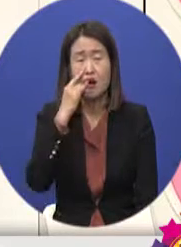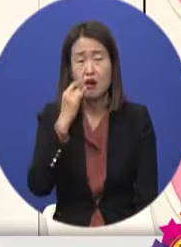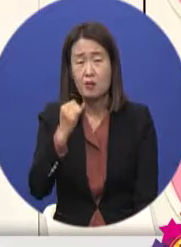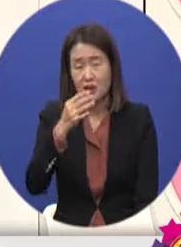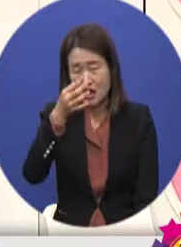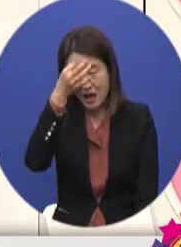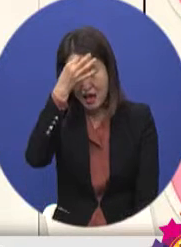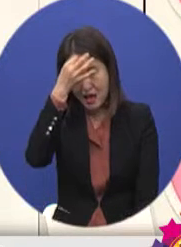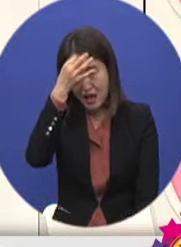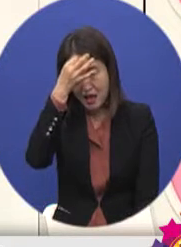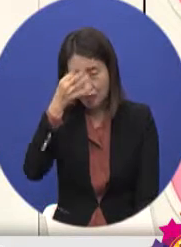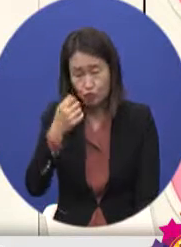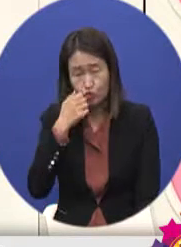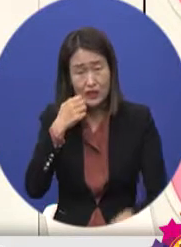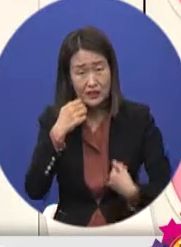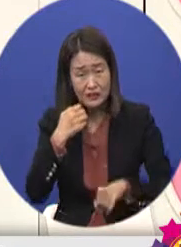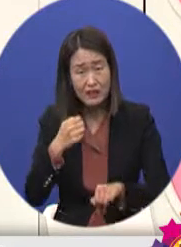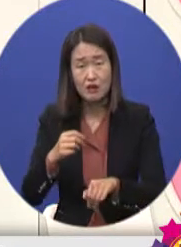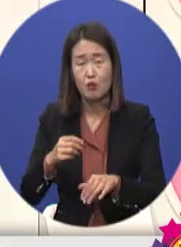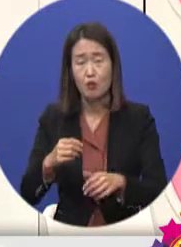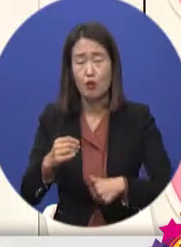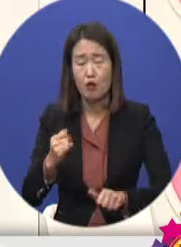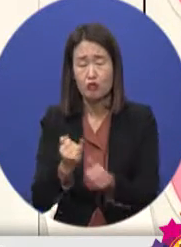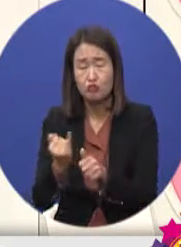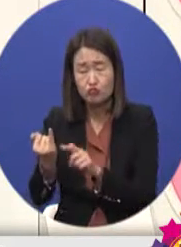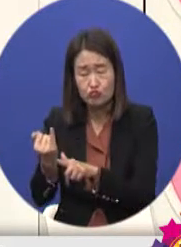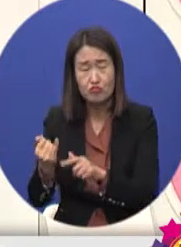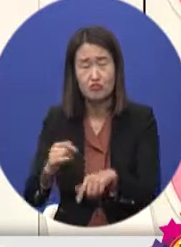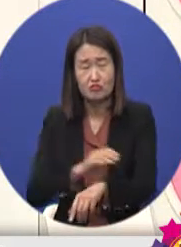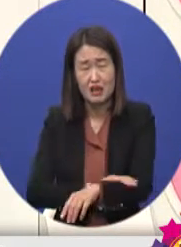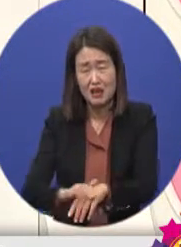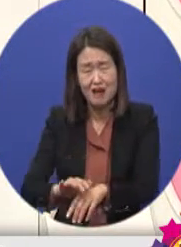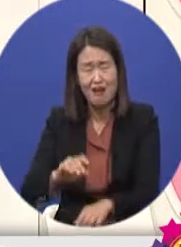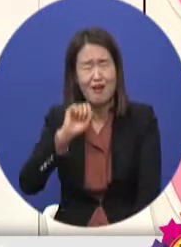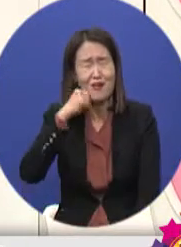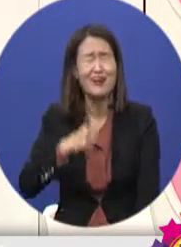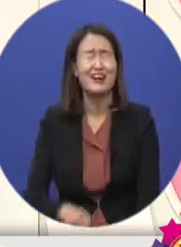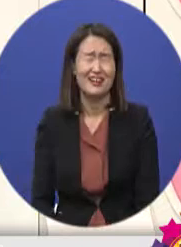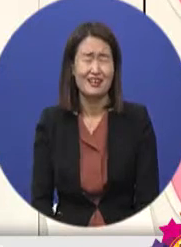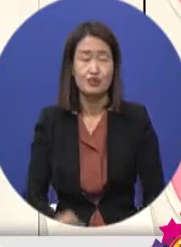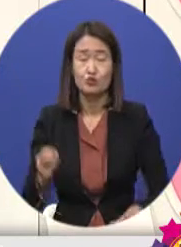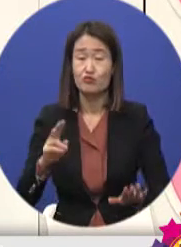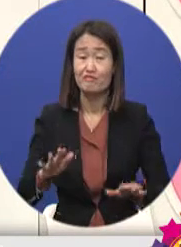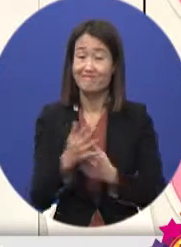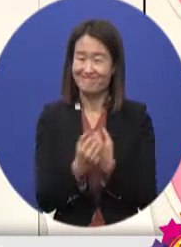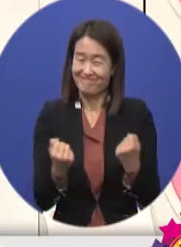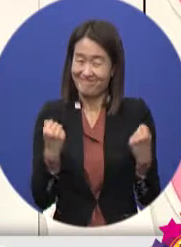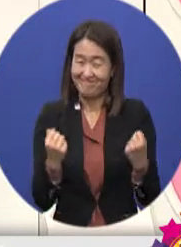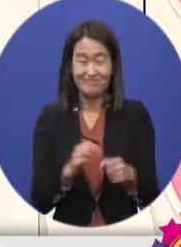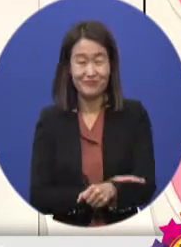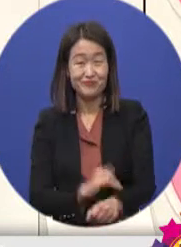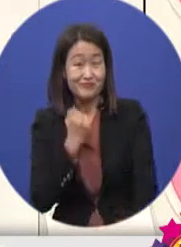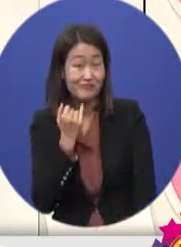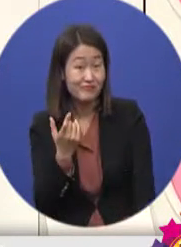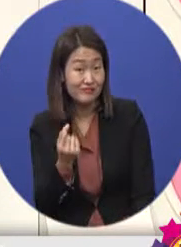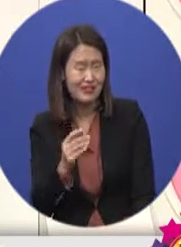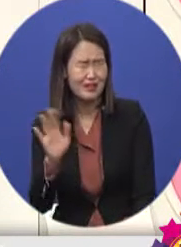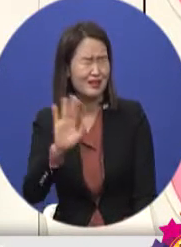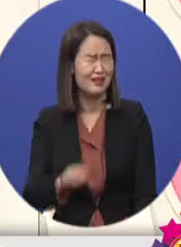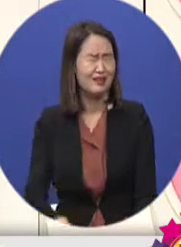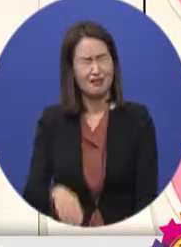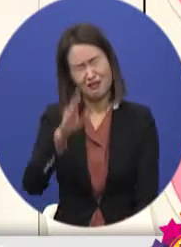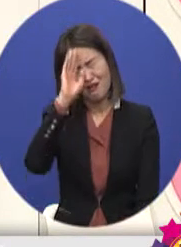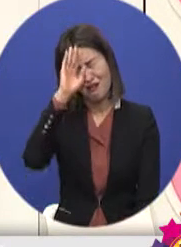솜씨를 뭐 따님이나 며느님이 따라가겠어요? 그리고 아직은 건강하셔서. 네. 아니요, 그래.